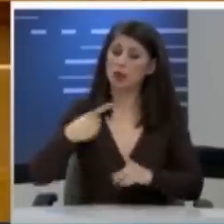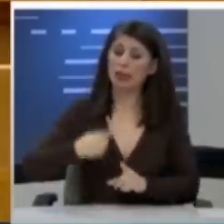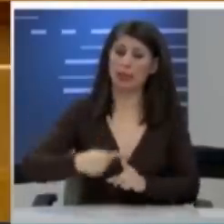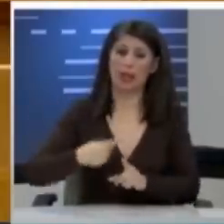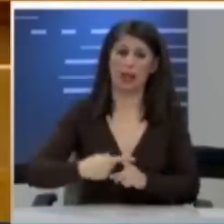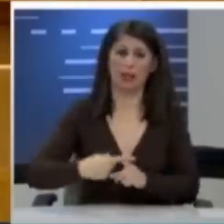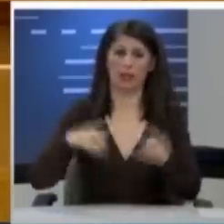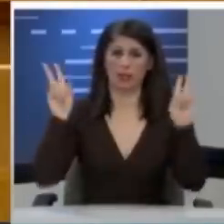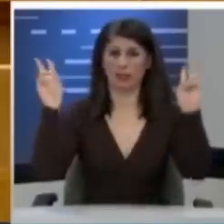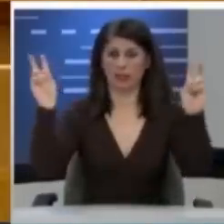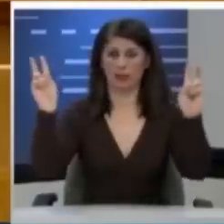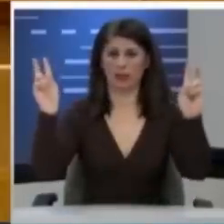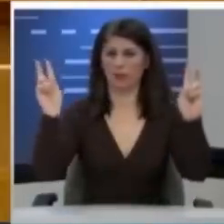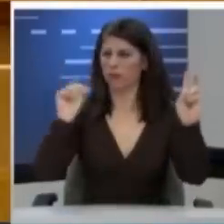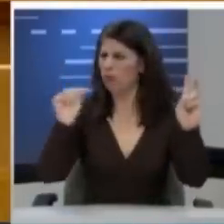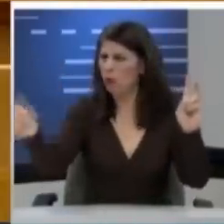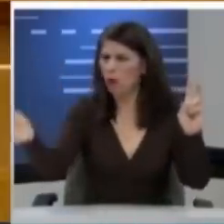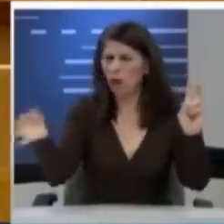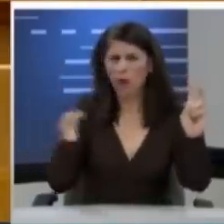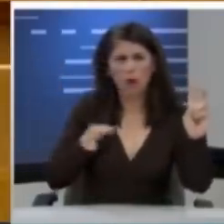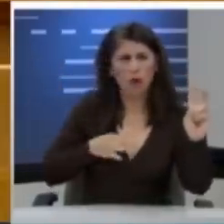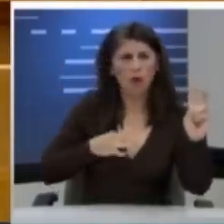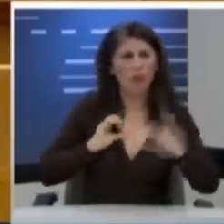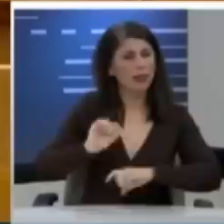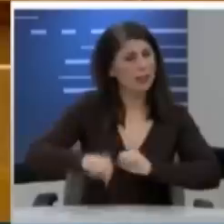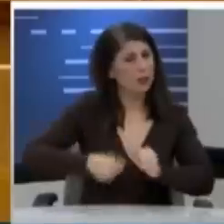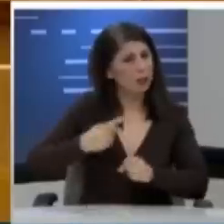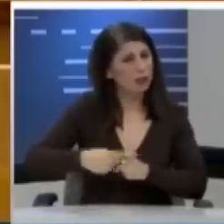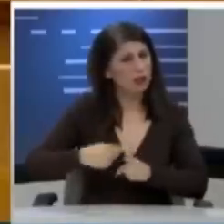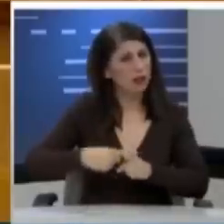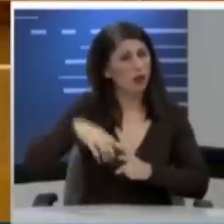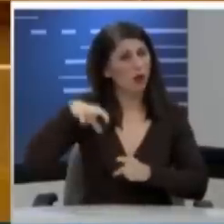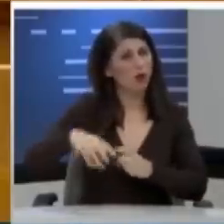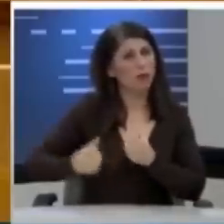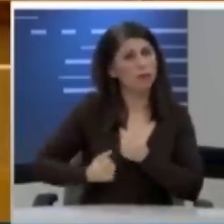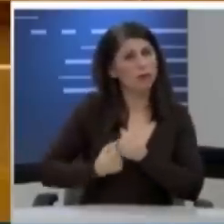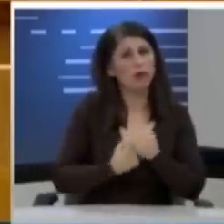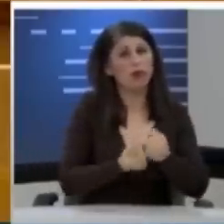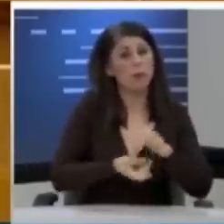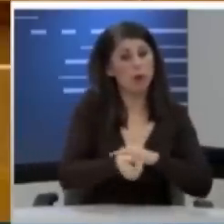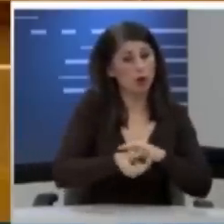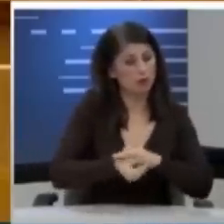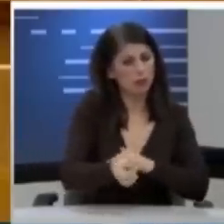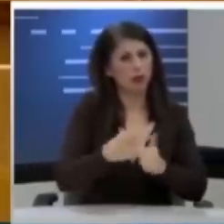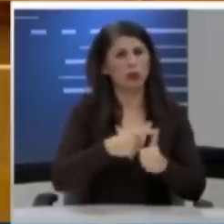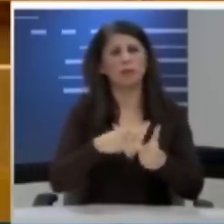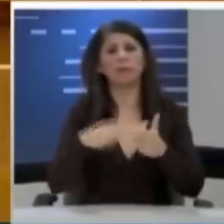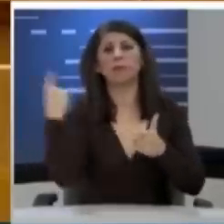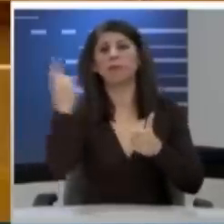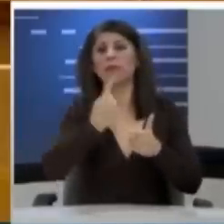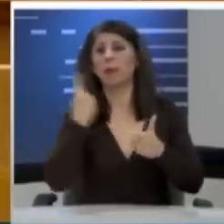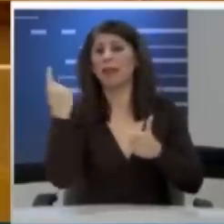Ελλάδα». Όπως λένε οι ίδιοι, δραστηριοποιούνται στην Ελλάδα στο χώρο της υποστήριξης προσφύγων, της